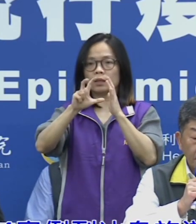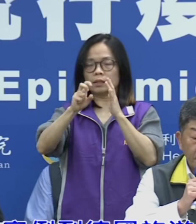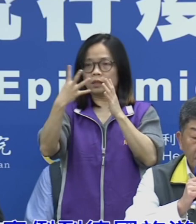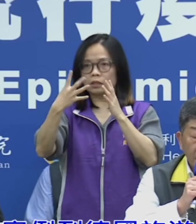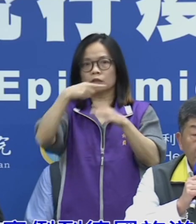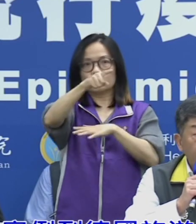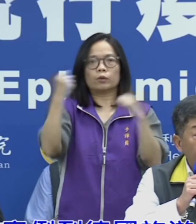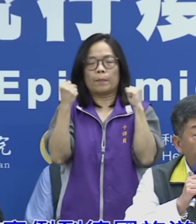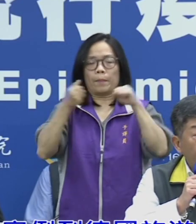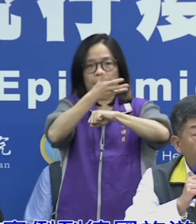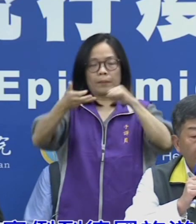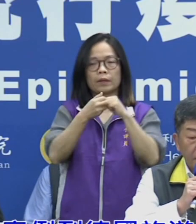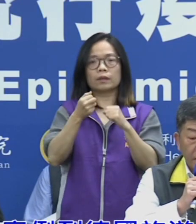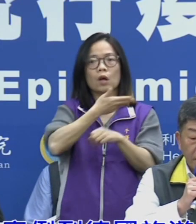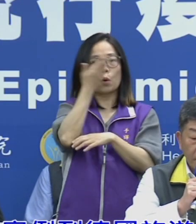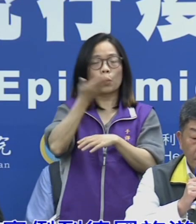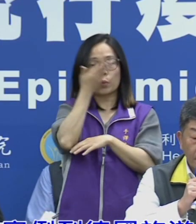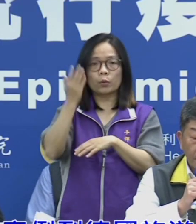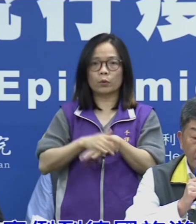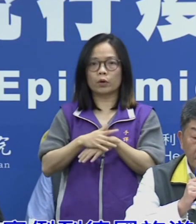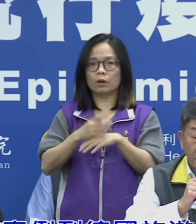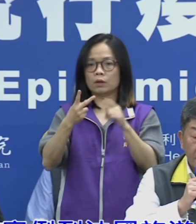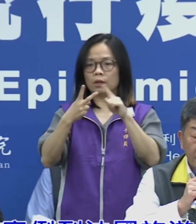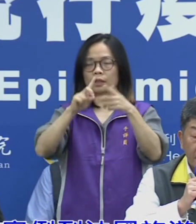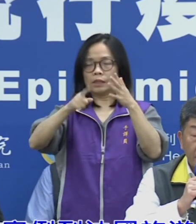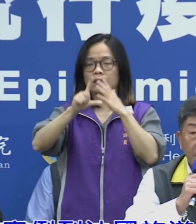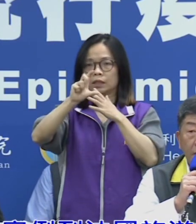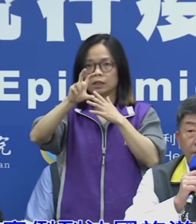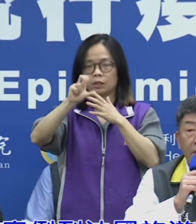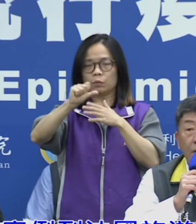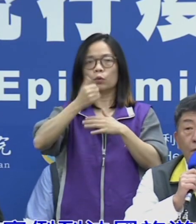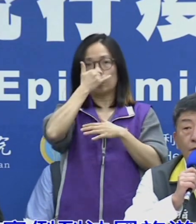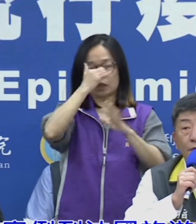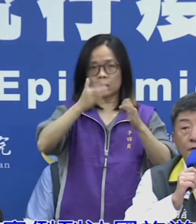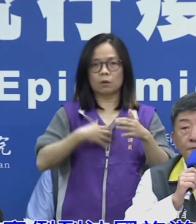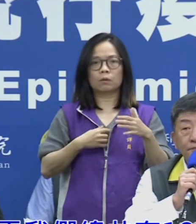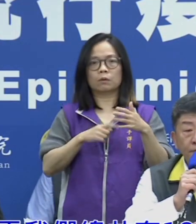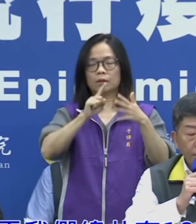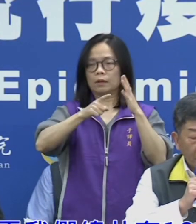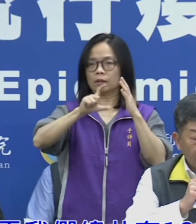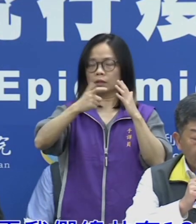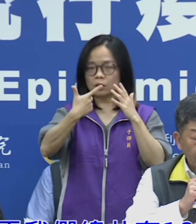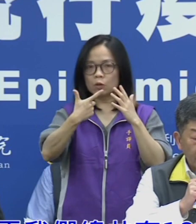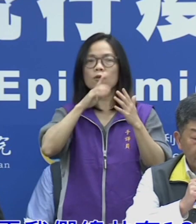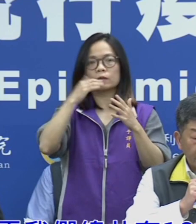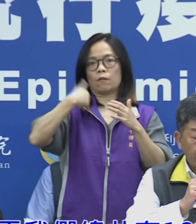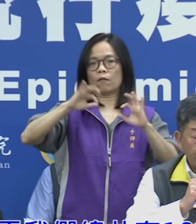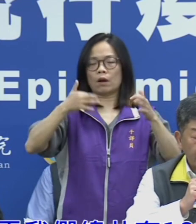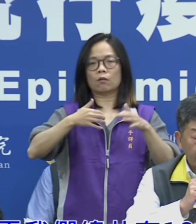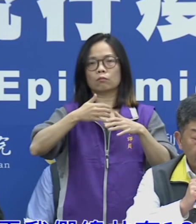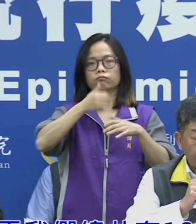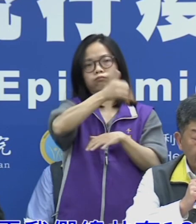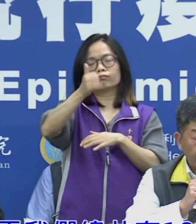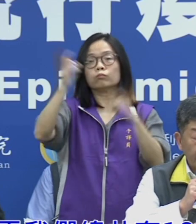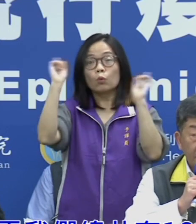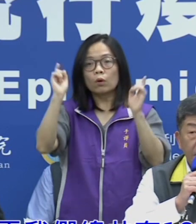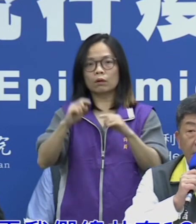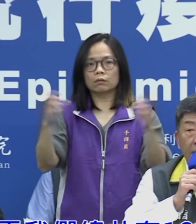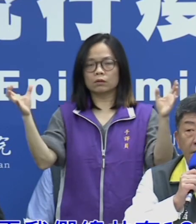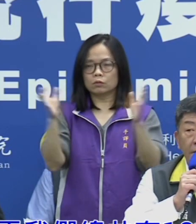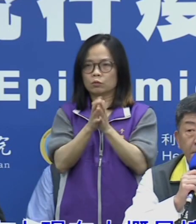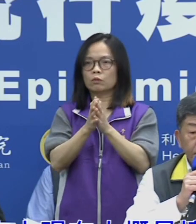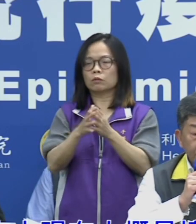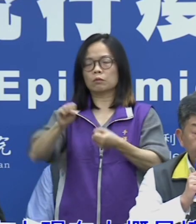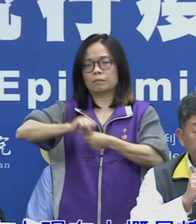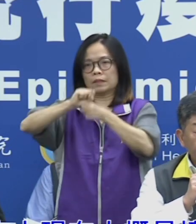有那一个确诊，其他以为说是很危险的没有，因为我们的超前部署让民众已经有一个我们的那个